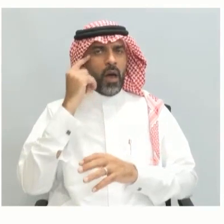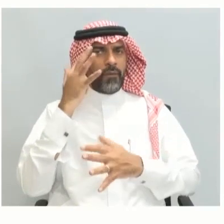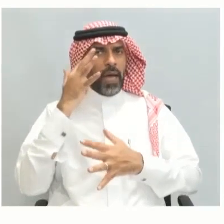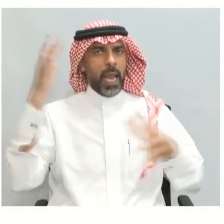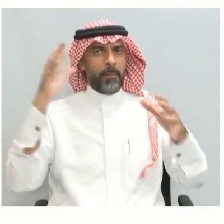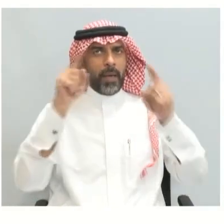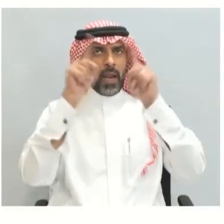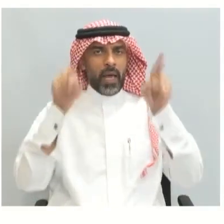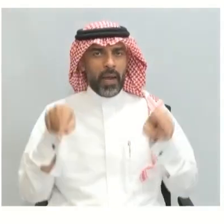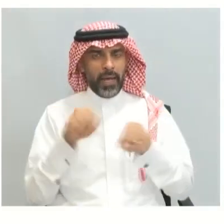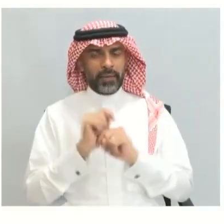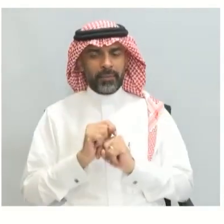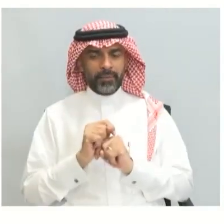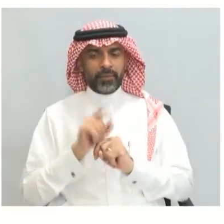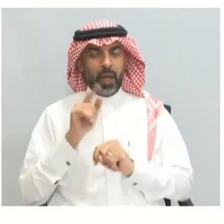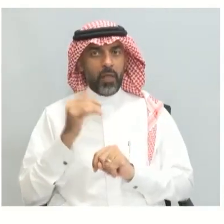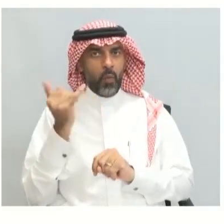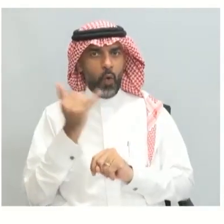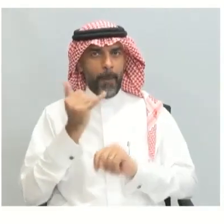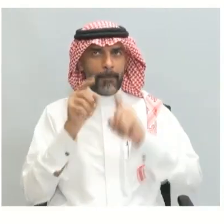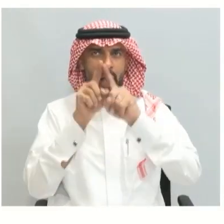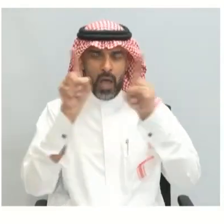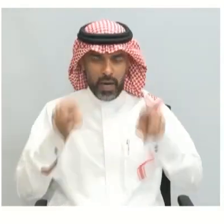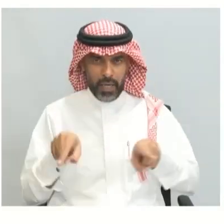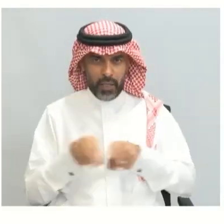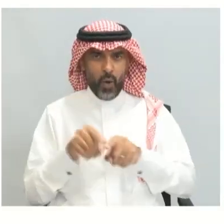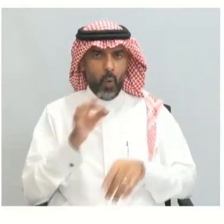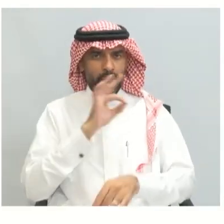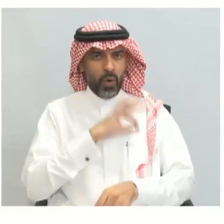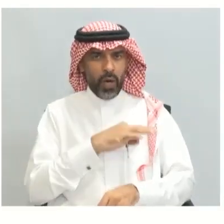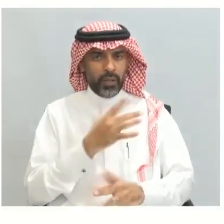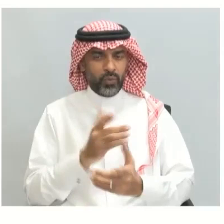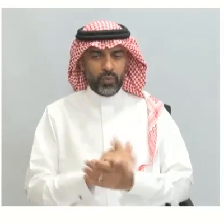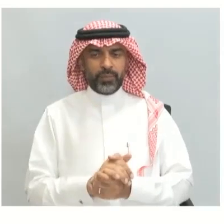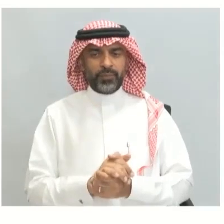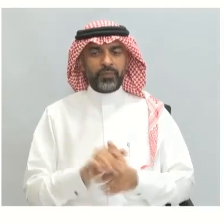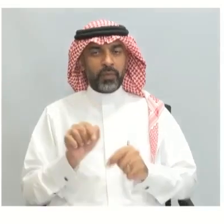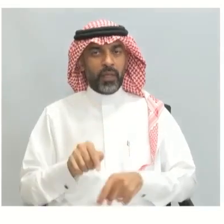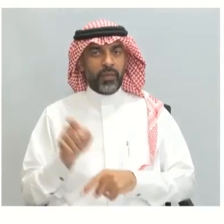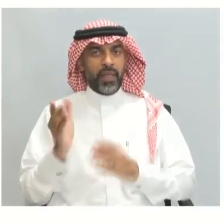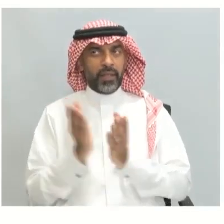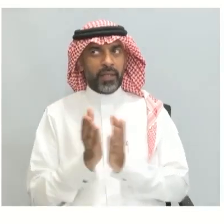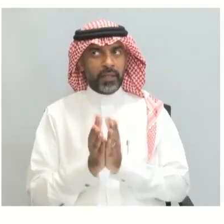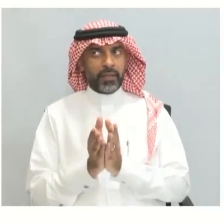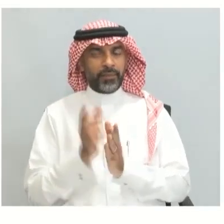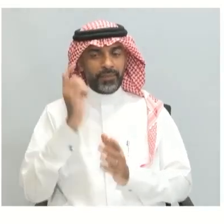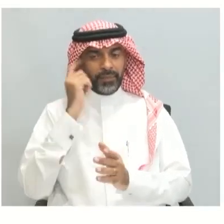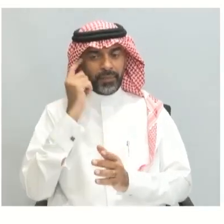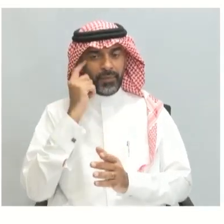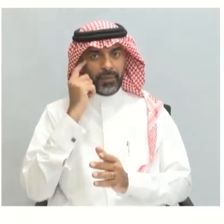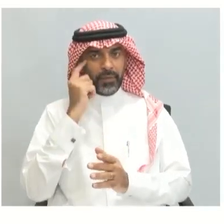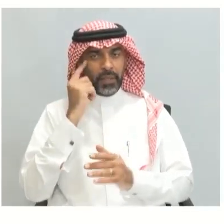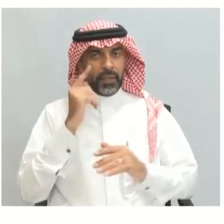الخرائط ايضا اهميه الخريطه وفوائدها اذا في هذا الدرس نتعرف انا وانتم